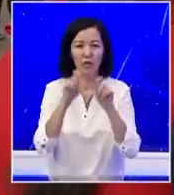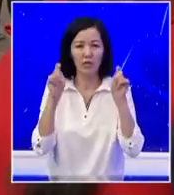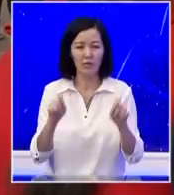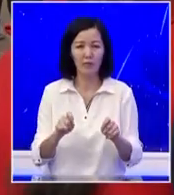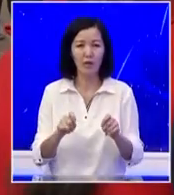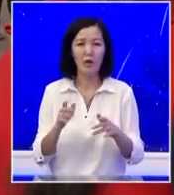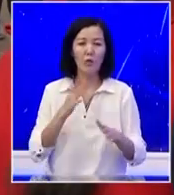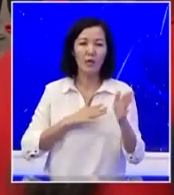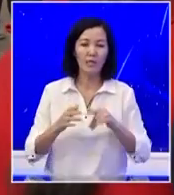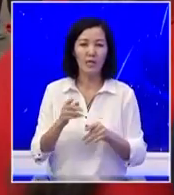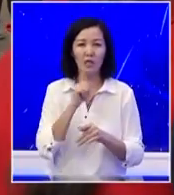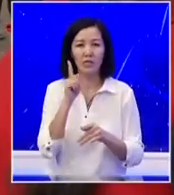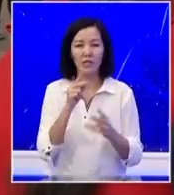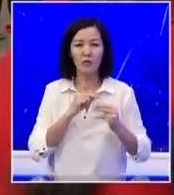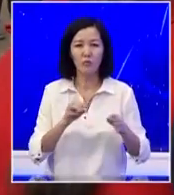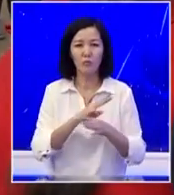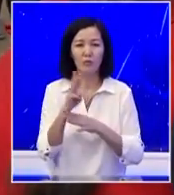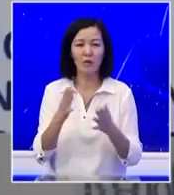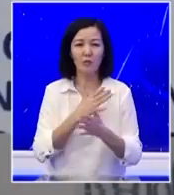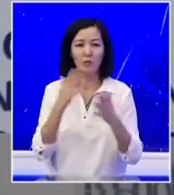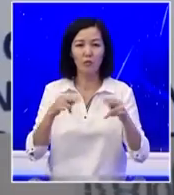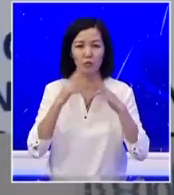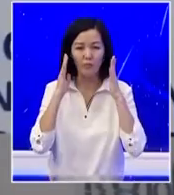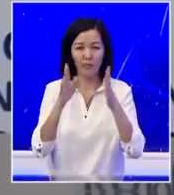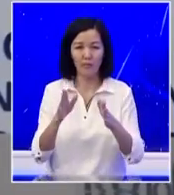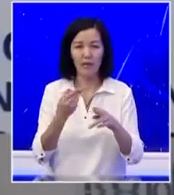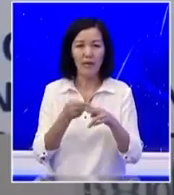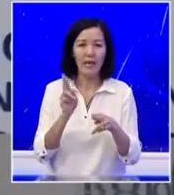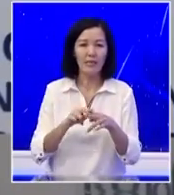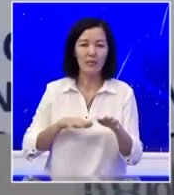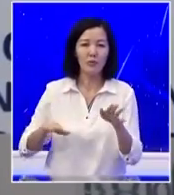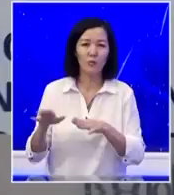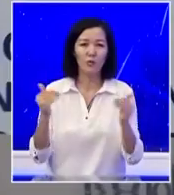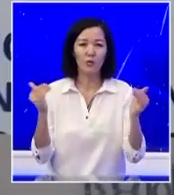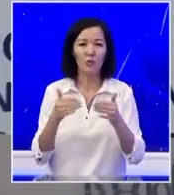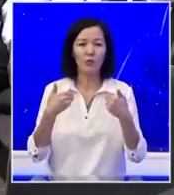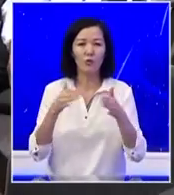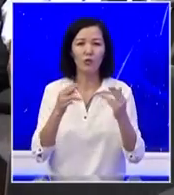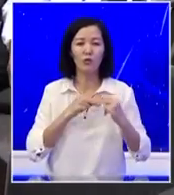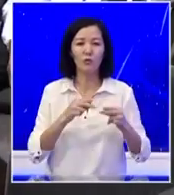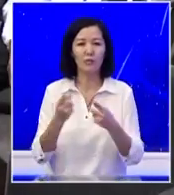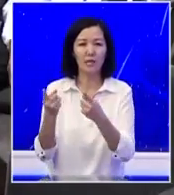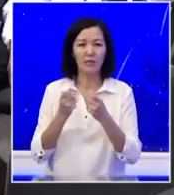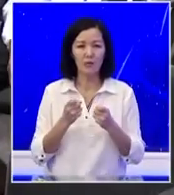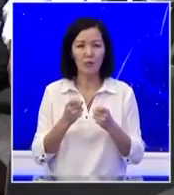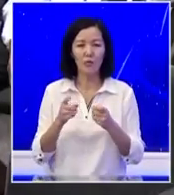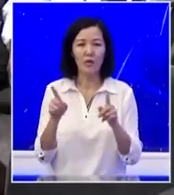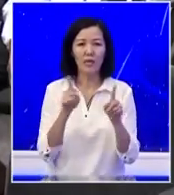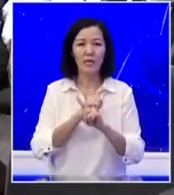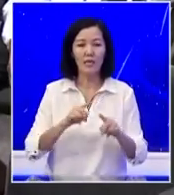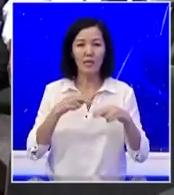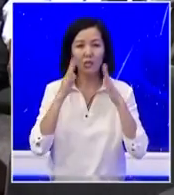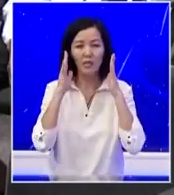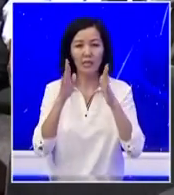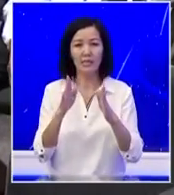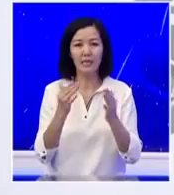орны ашылыпты. Қуантарлығы жастарды жұмыспен қамтуға зор мән беріліп отыр. Әсіресе өңірдегі колледж түлектерін